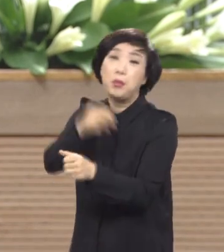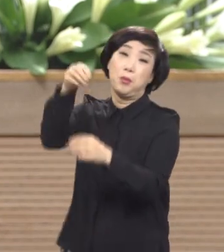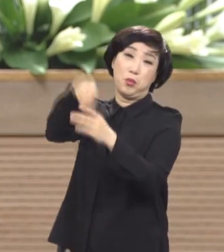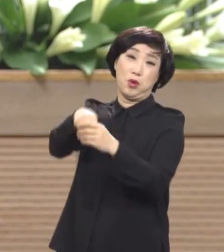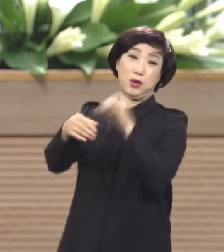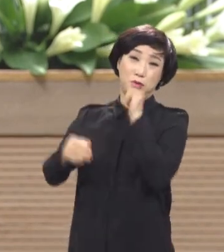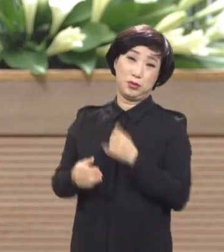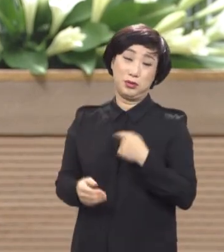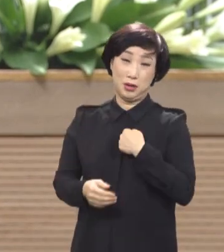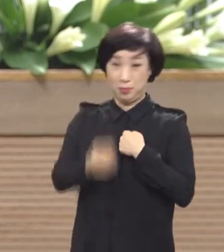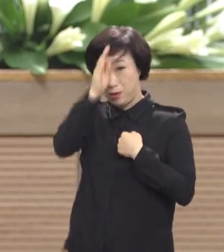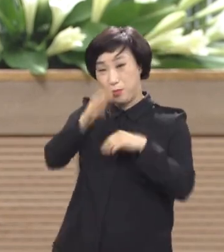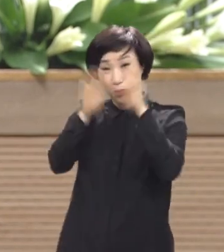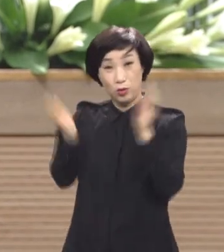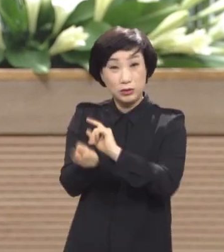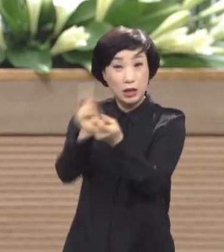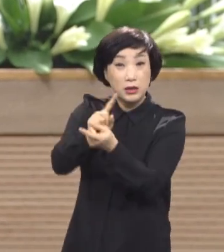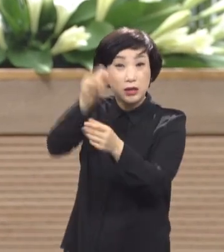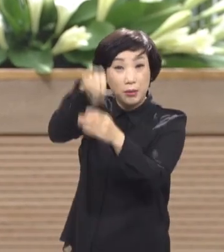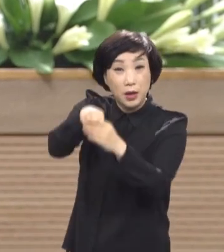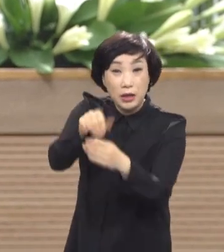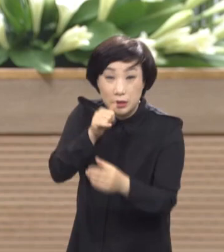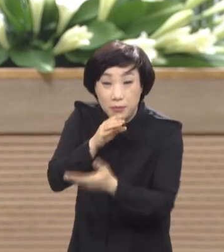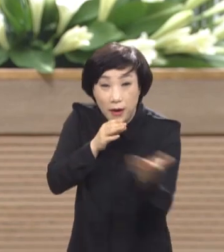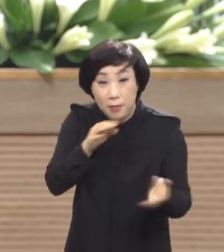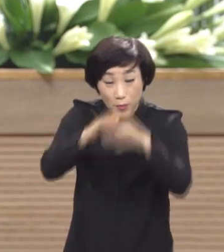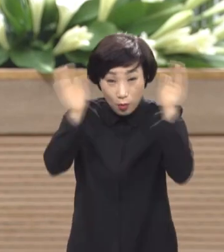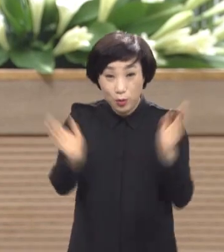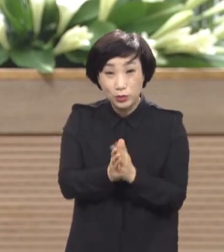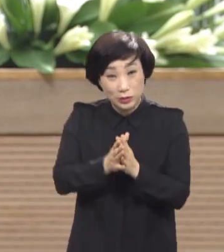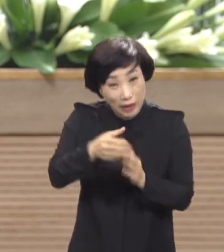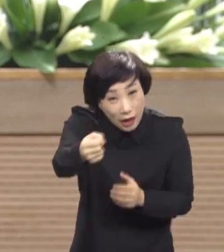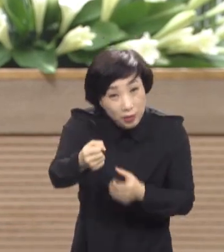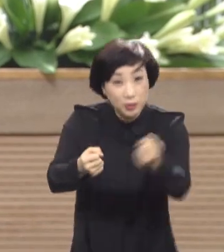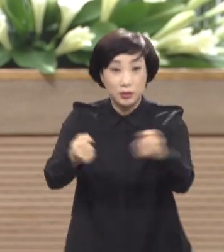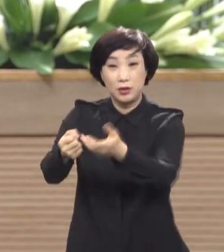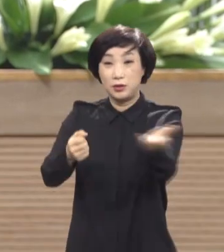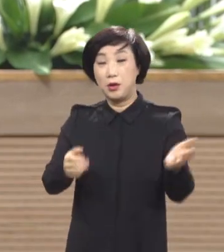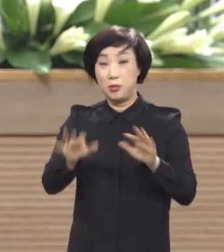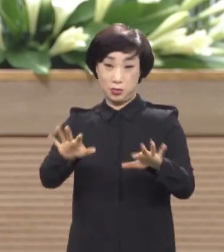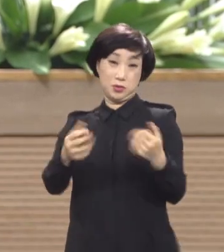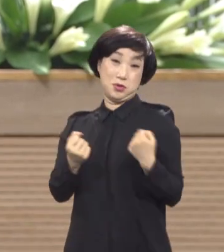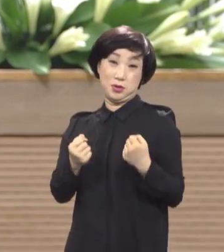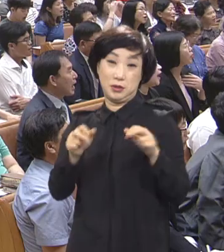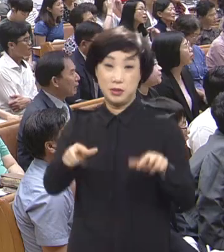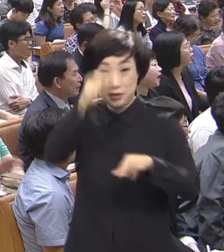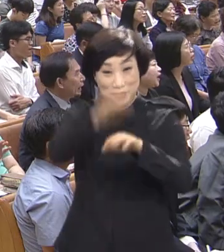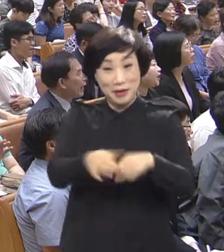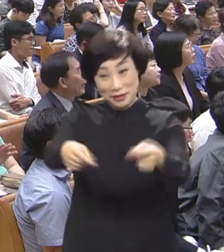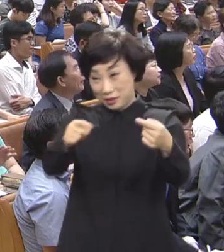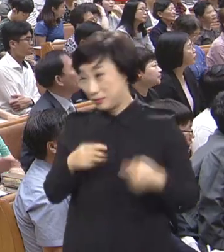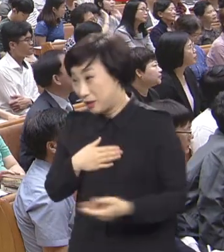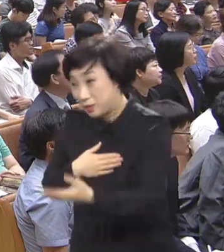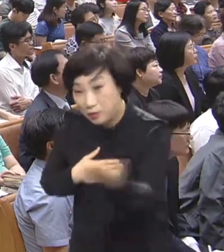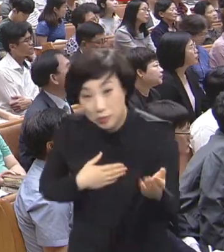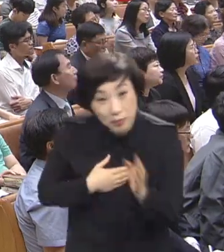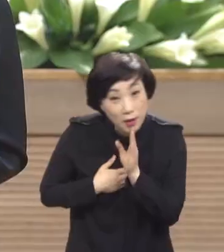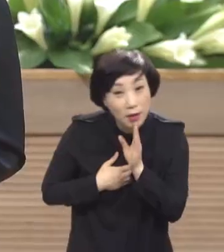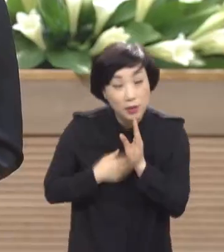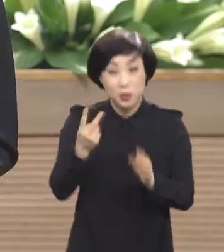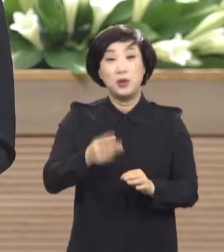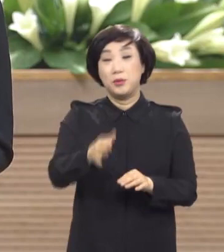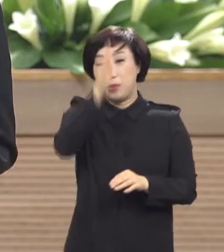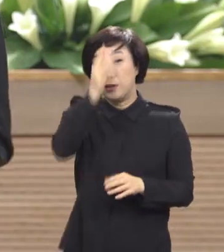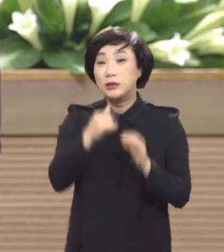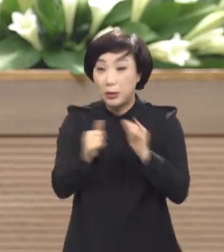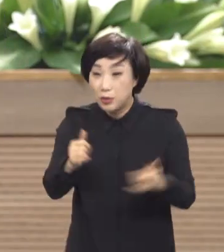말입니다 그 말씀이 여러분에게 다 이루어져 큰강에서 오늘 이 시간에 왔습니다 병든지안 오늘 그